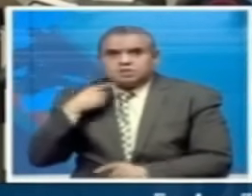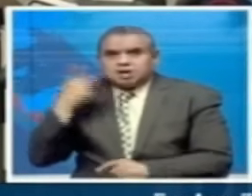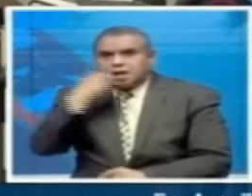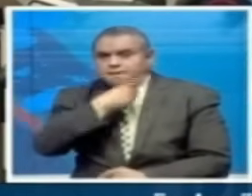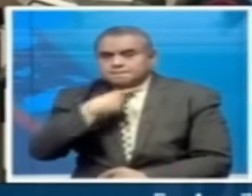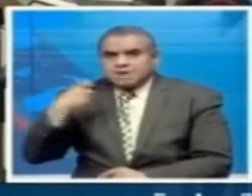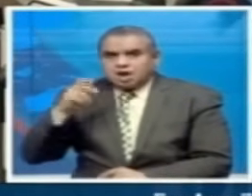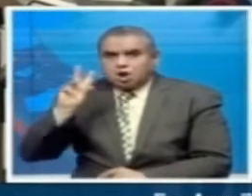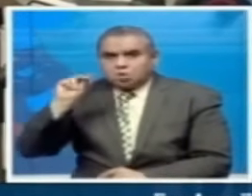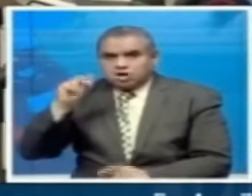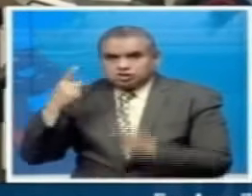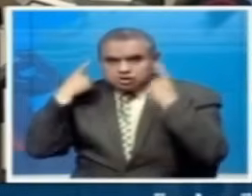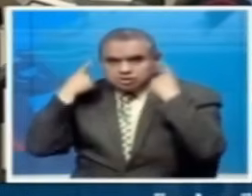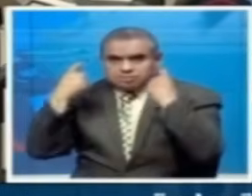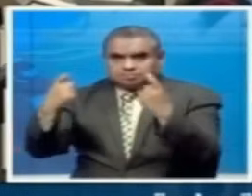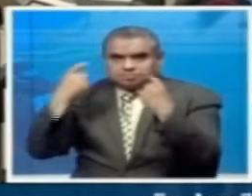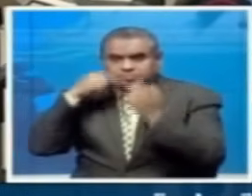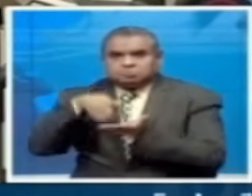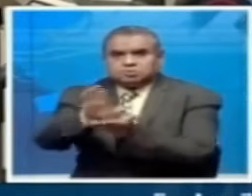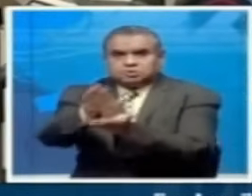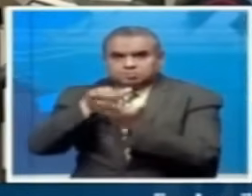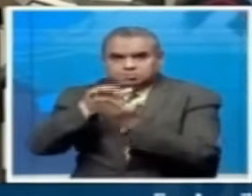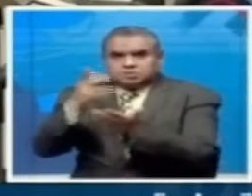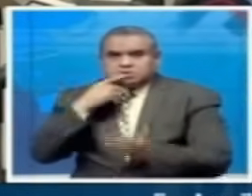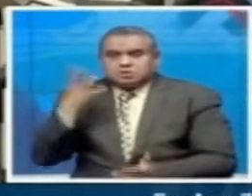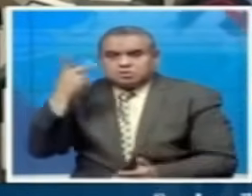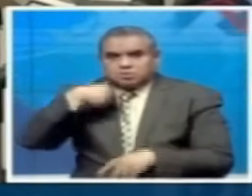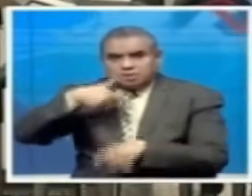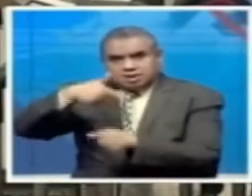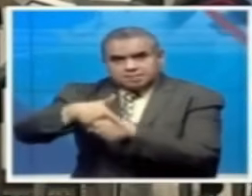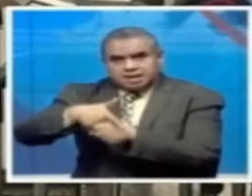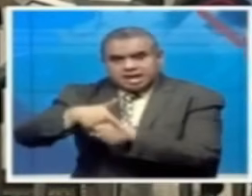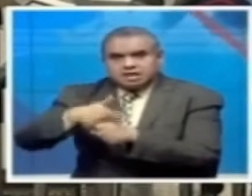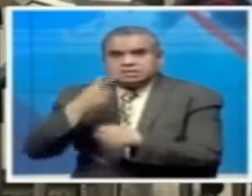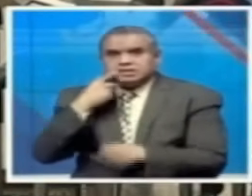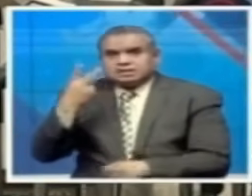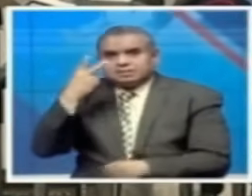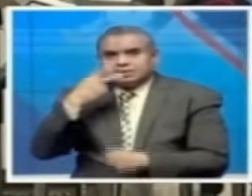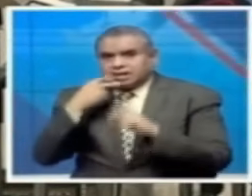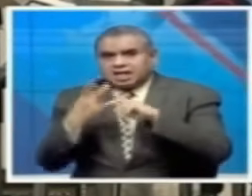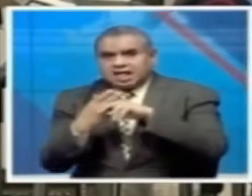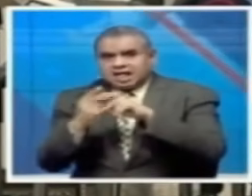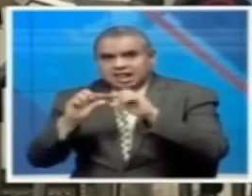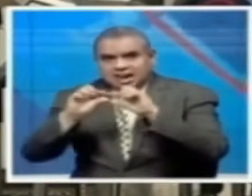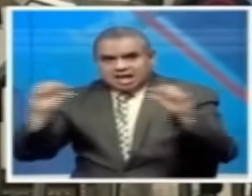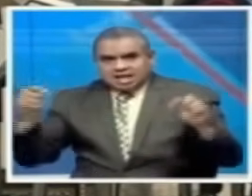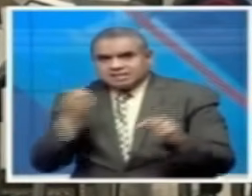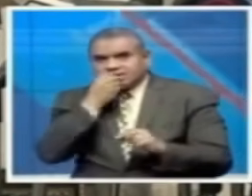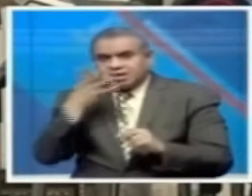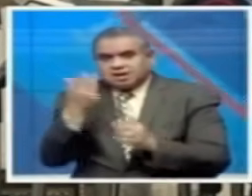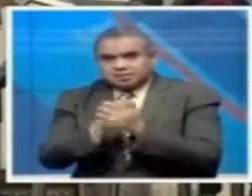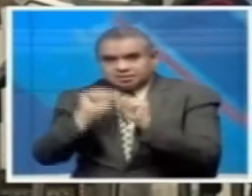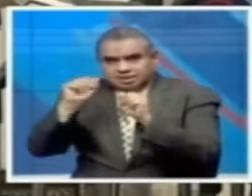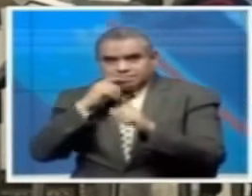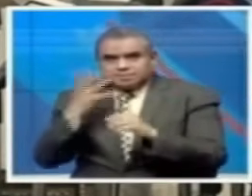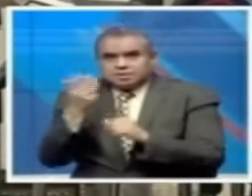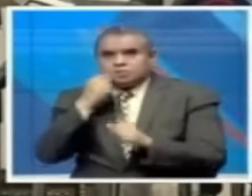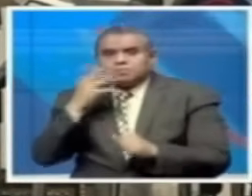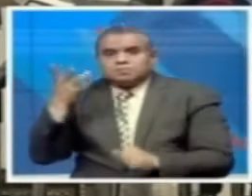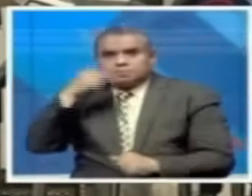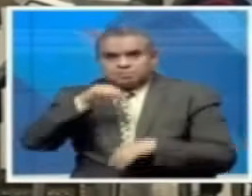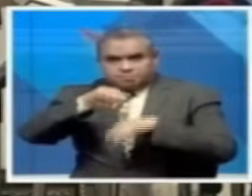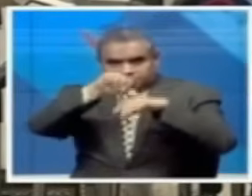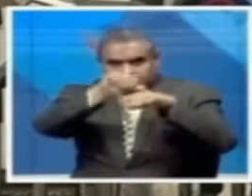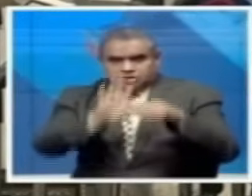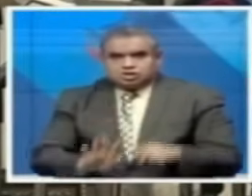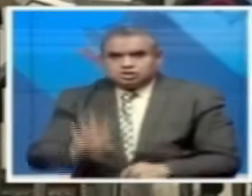شاحنة، منها 2 محملتين بالوقود و2 محملتين بالغاز والطهي المنزلي